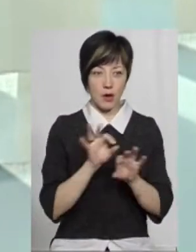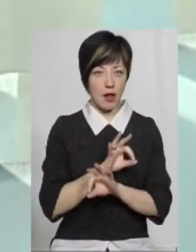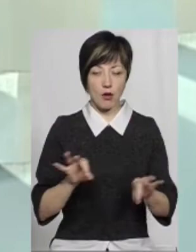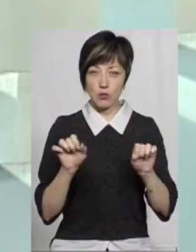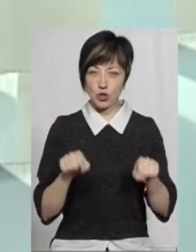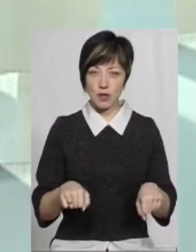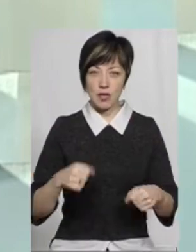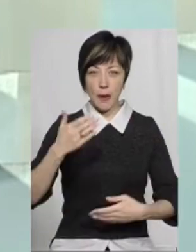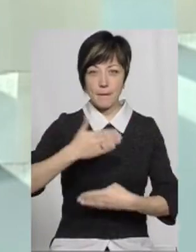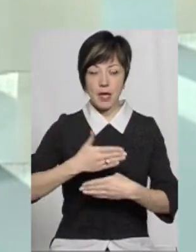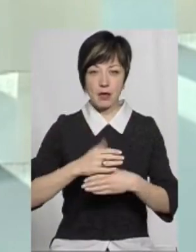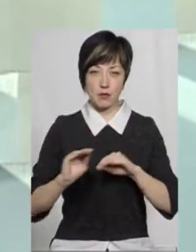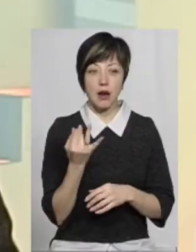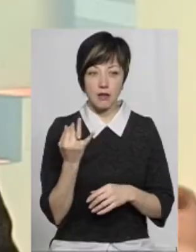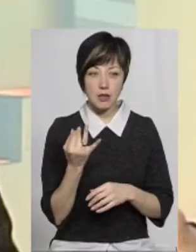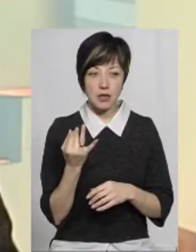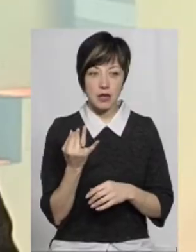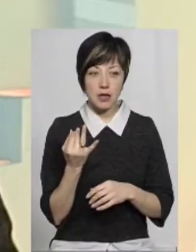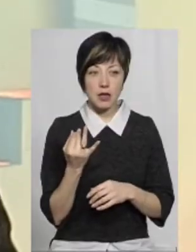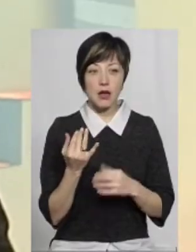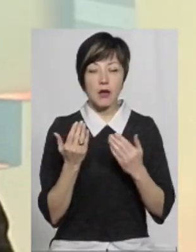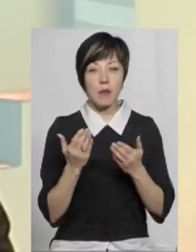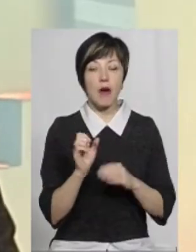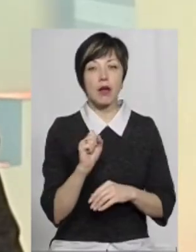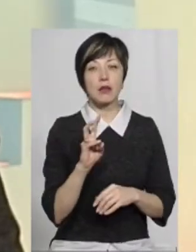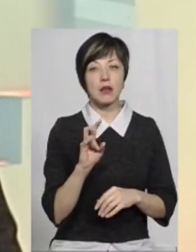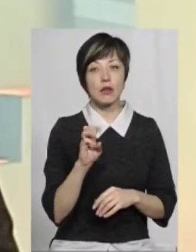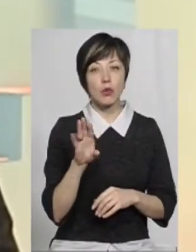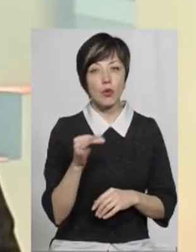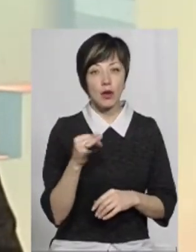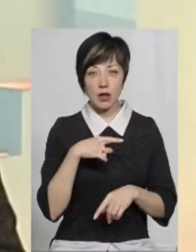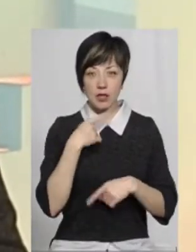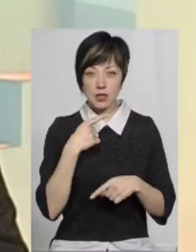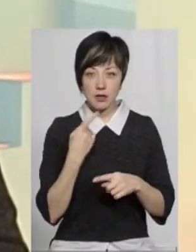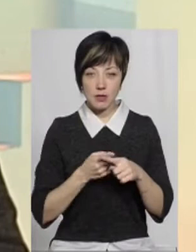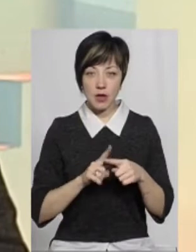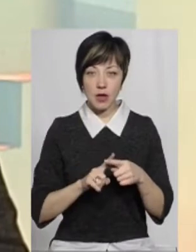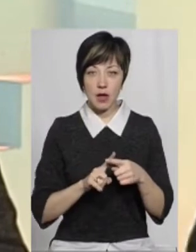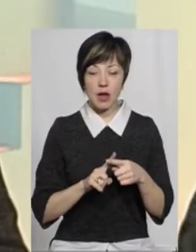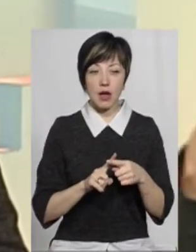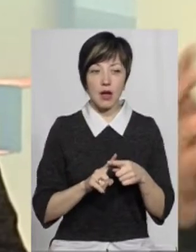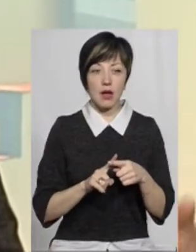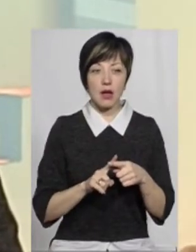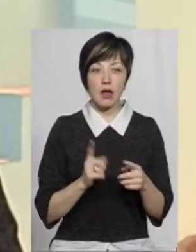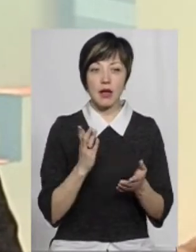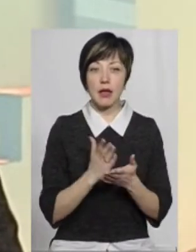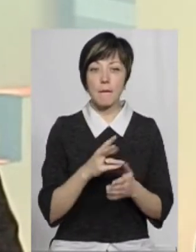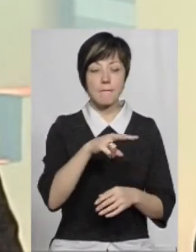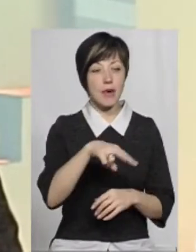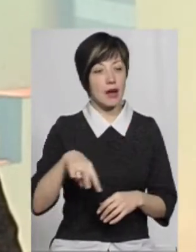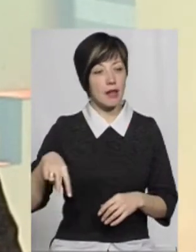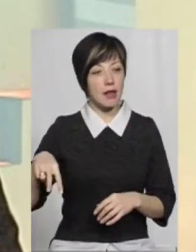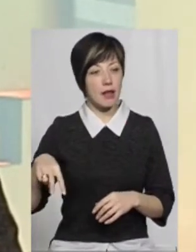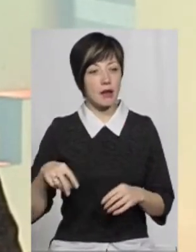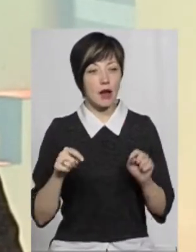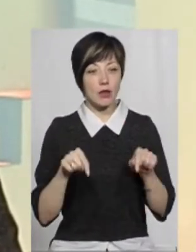прекрасну можливість, п'єсу Марини. Пан Анатолій казав про віртуальну реальність, я не зовсім погоджуюсь. Віртуальна, коли вона є паралельна.